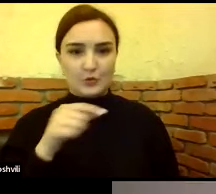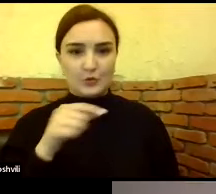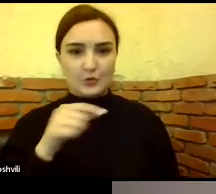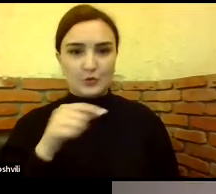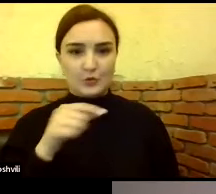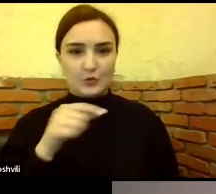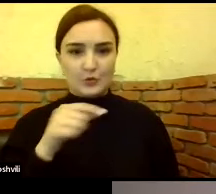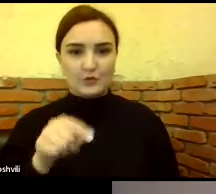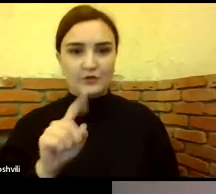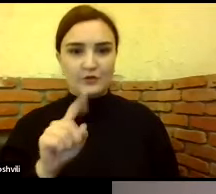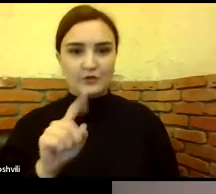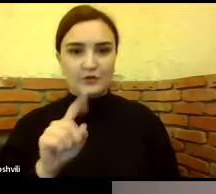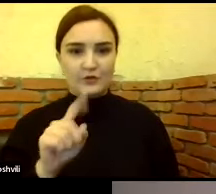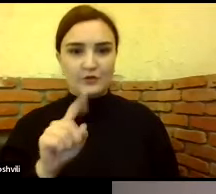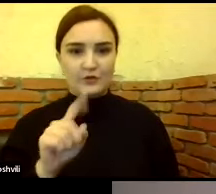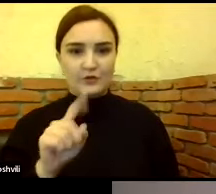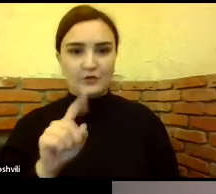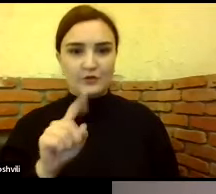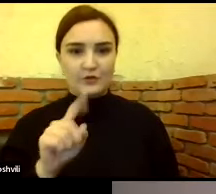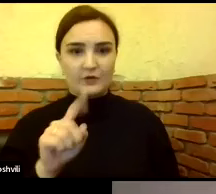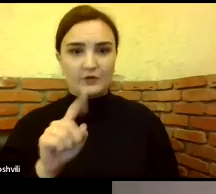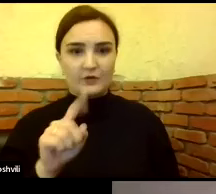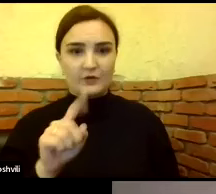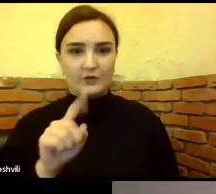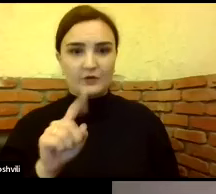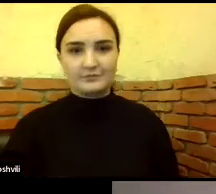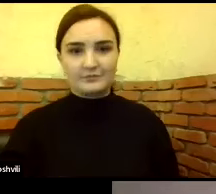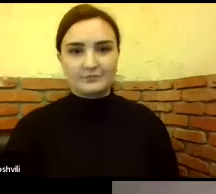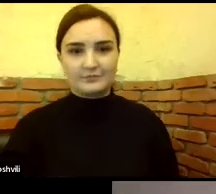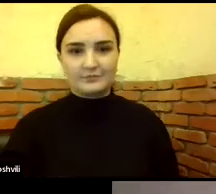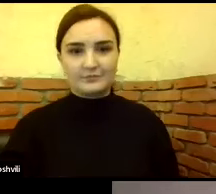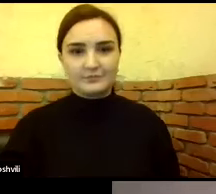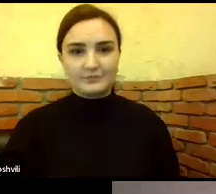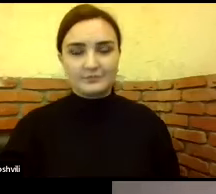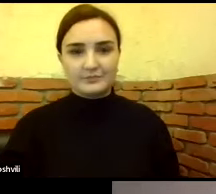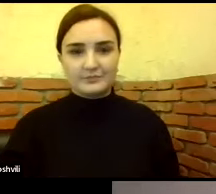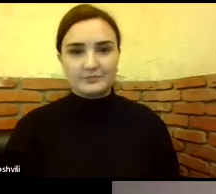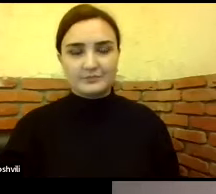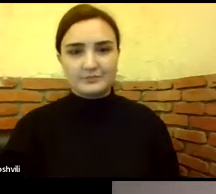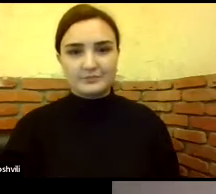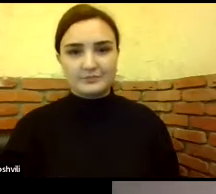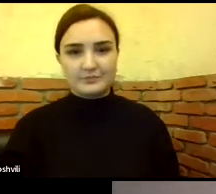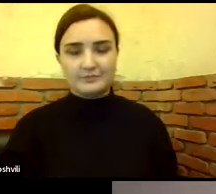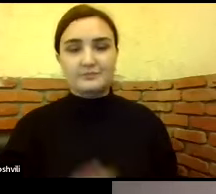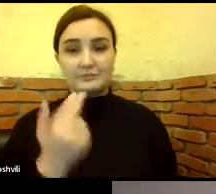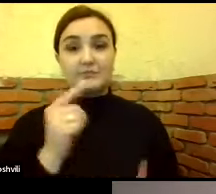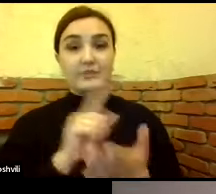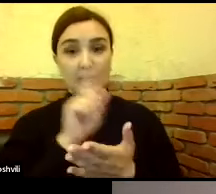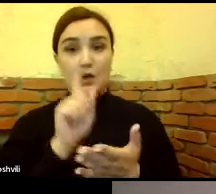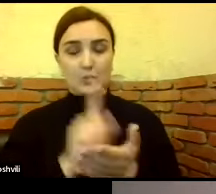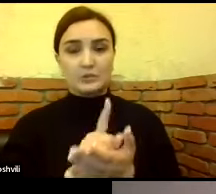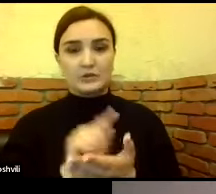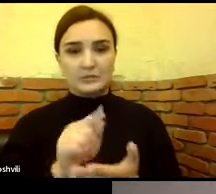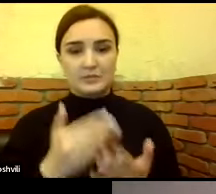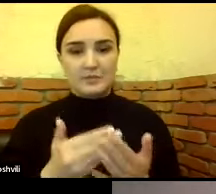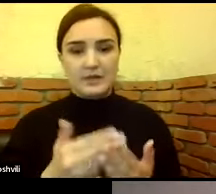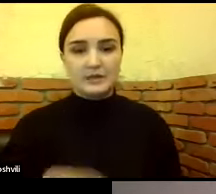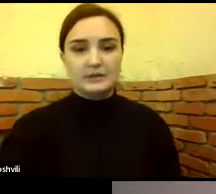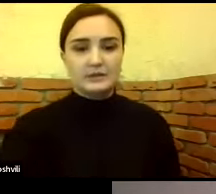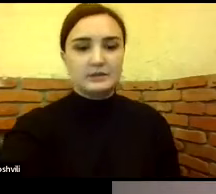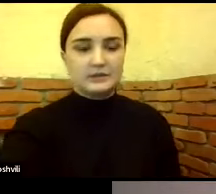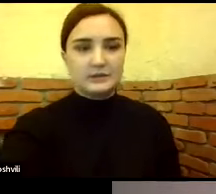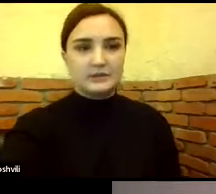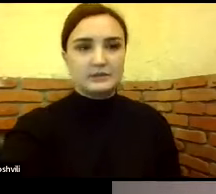აუცილებლად. კი, გეთანხმები და თან შენი ძმა ბევრად უფრო დიდია ვიდრე მაგალითად ჩემი პატარა დაძმები და